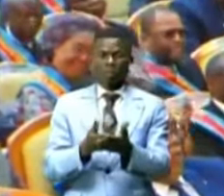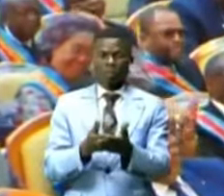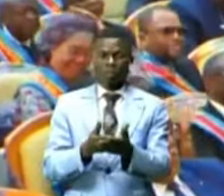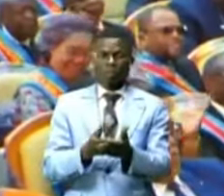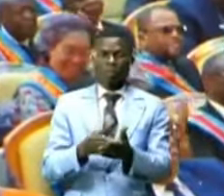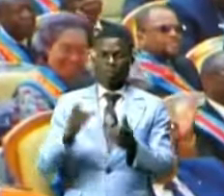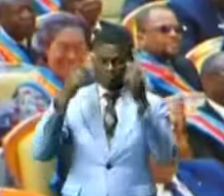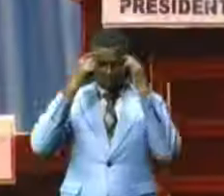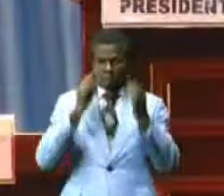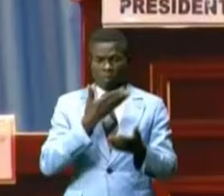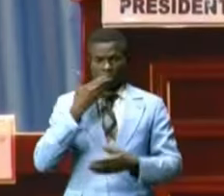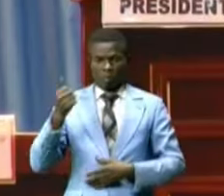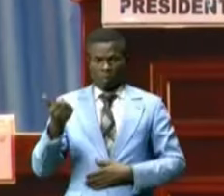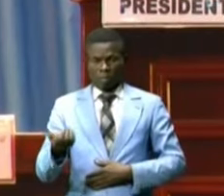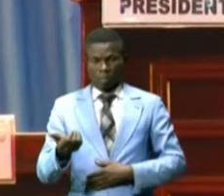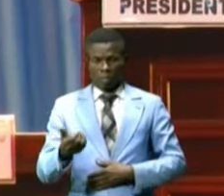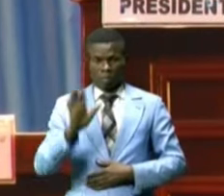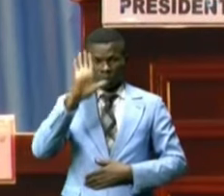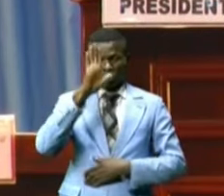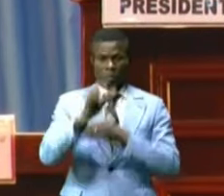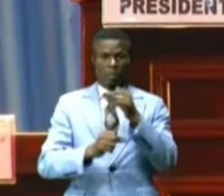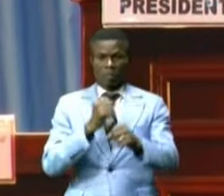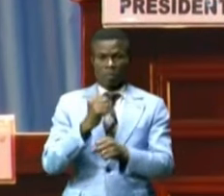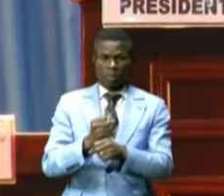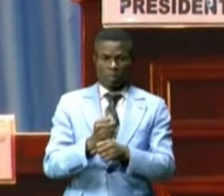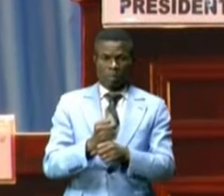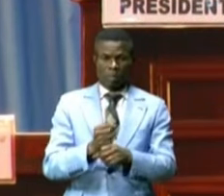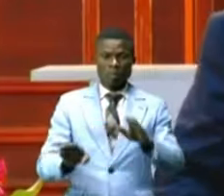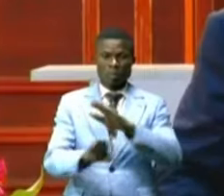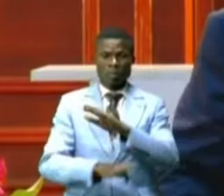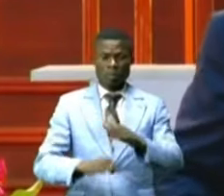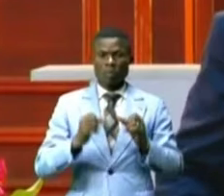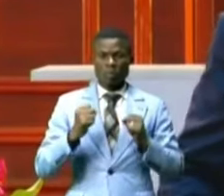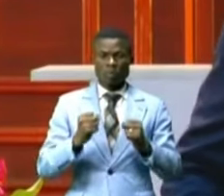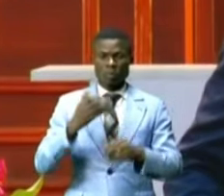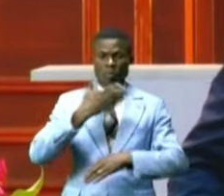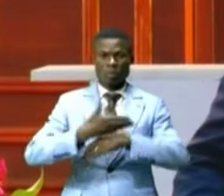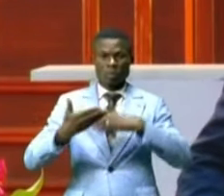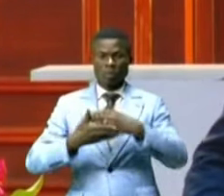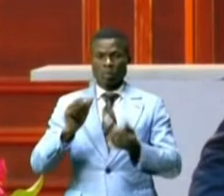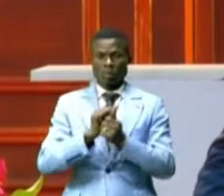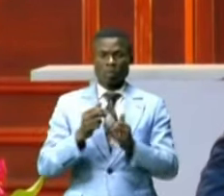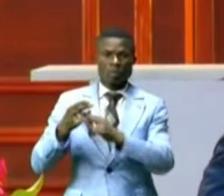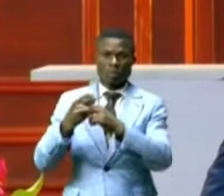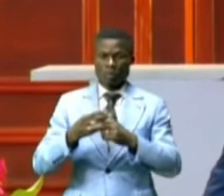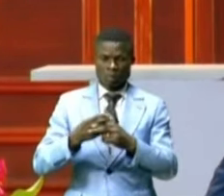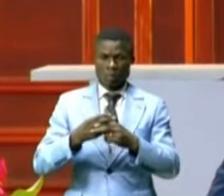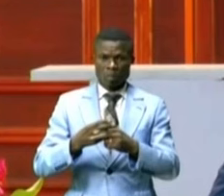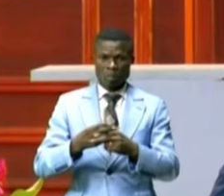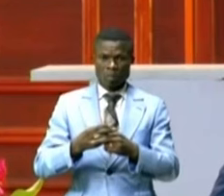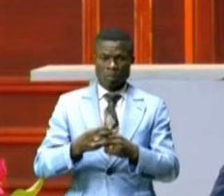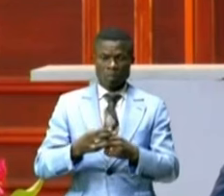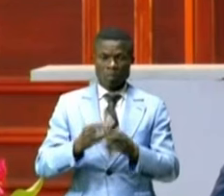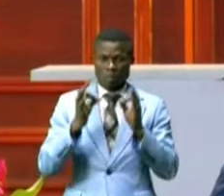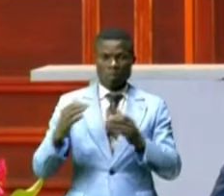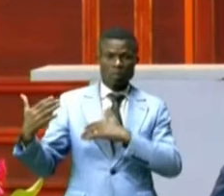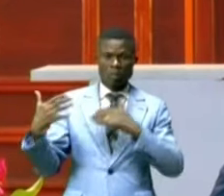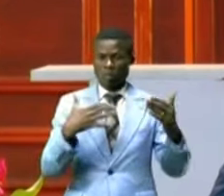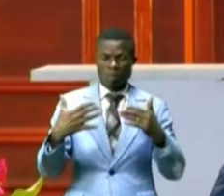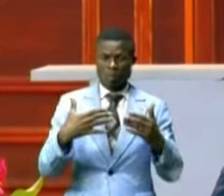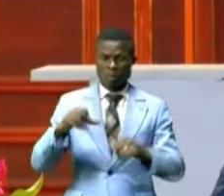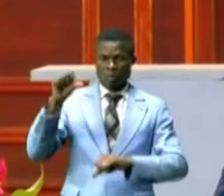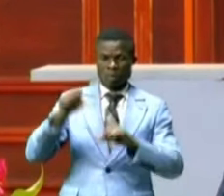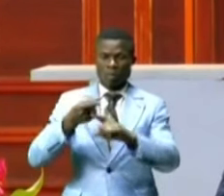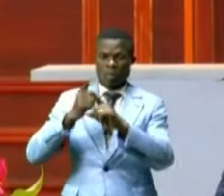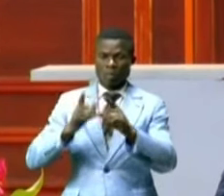mesures. En 5 ans, des bases solides ont été posées dans le domaine de la sécurité, ce malgré la guerre injustement